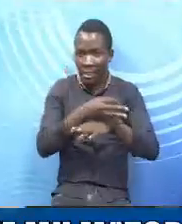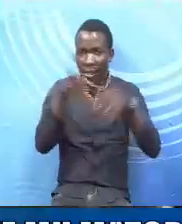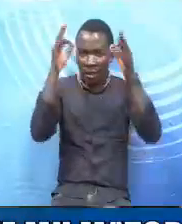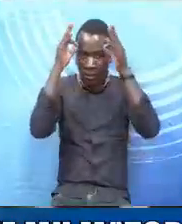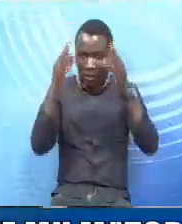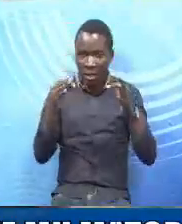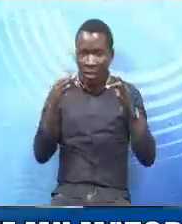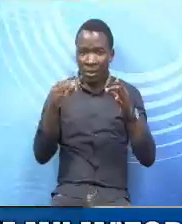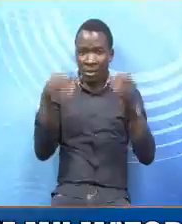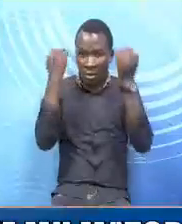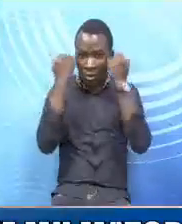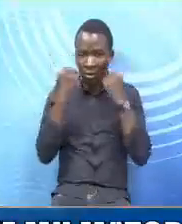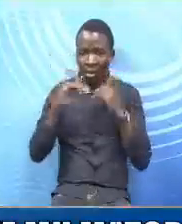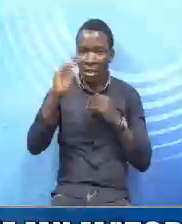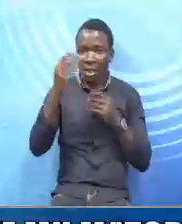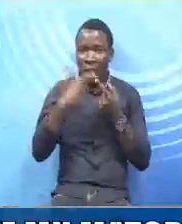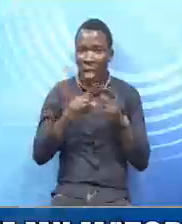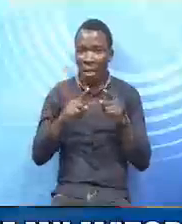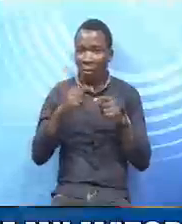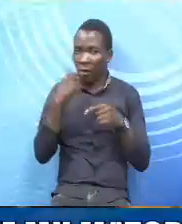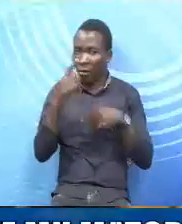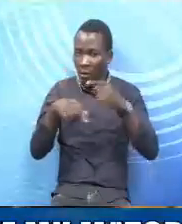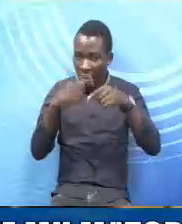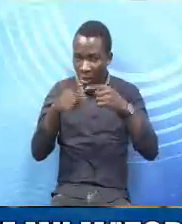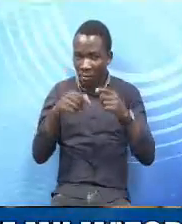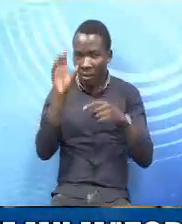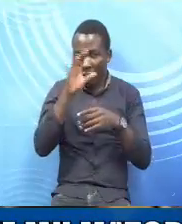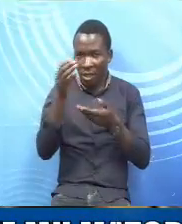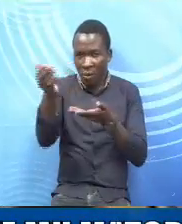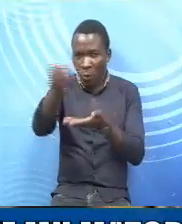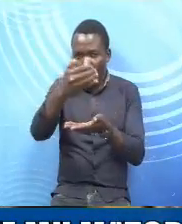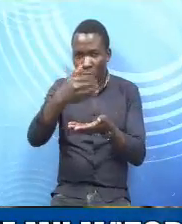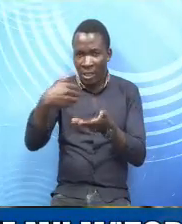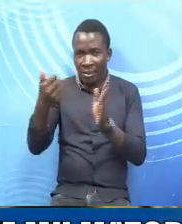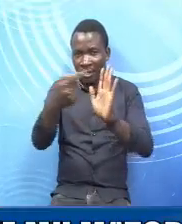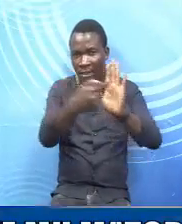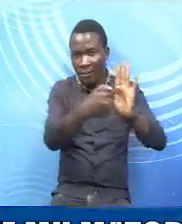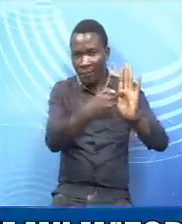ashimangira ko bagiye gukomeza kurazwa inshinga no gukomeza gukusanya ibindi bimenyetso.